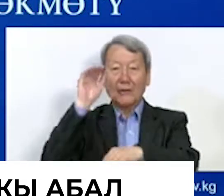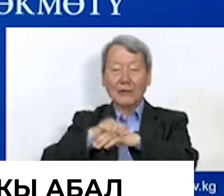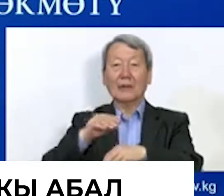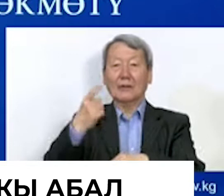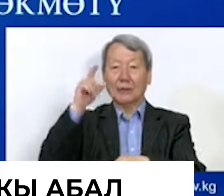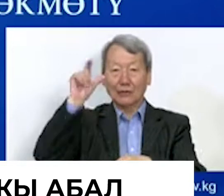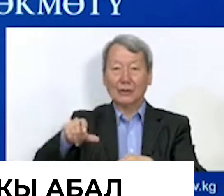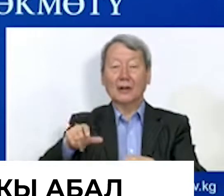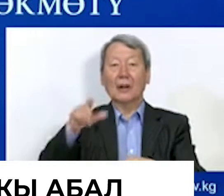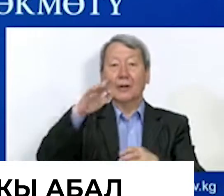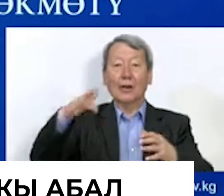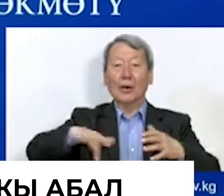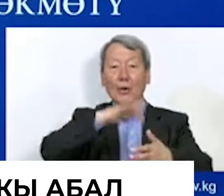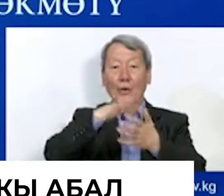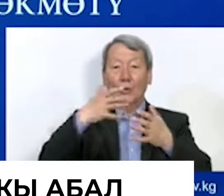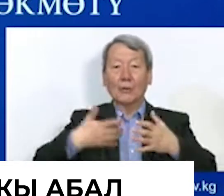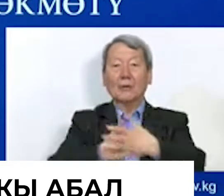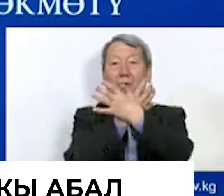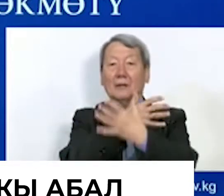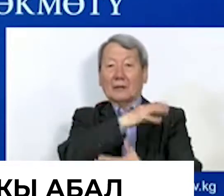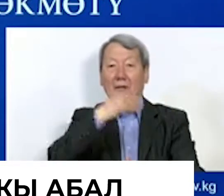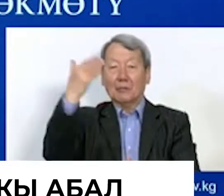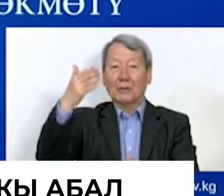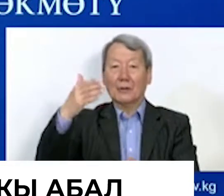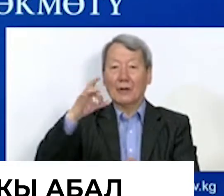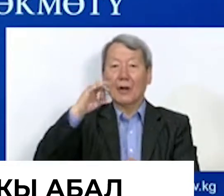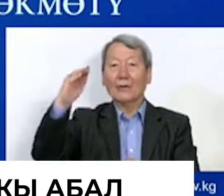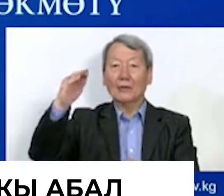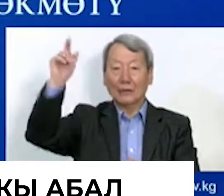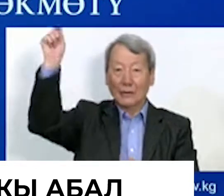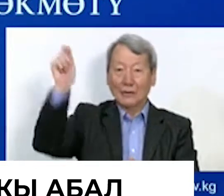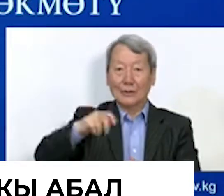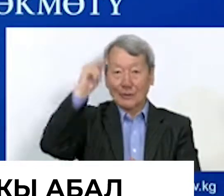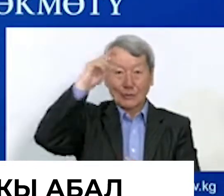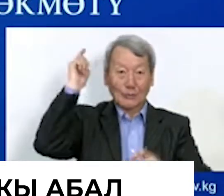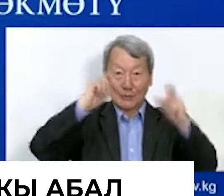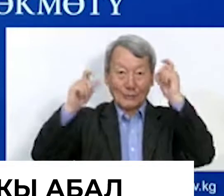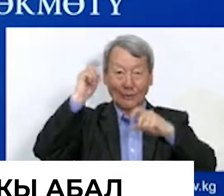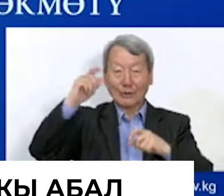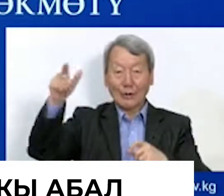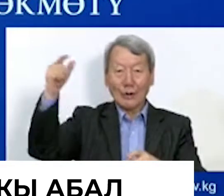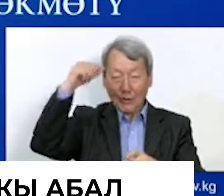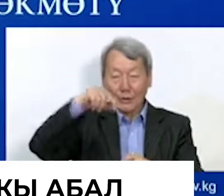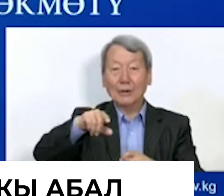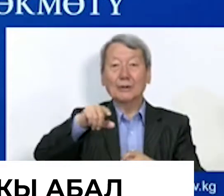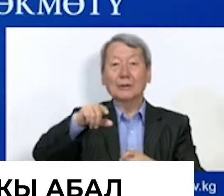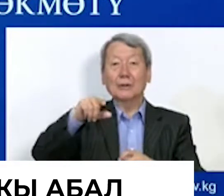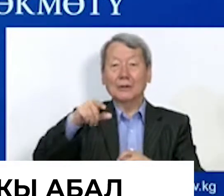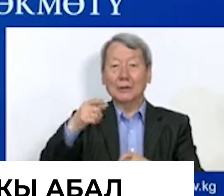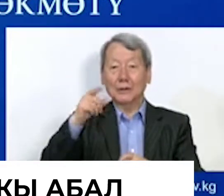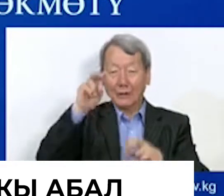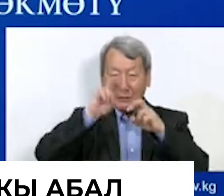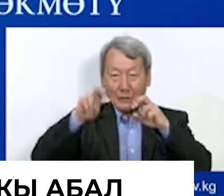чыкты. Санкт-Петербургтан келген дагы биздин жарандарыбыз бар, билесиздер. Алардын арасынан дагы